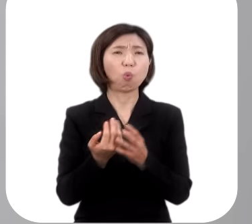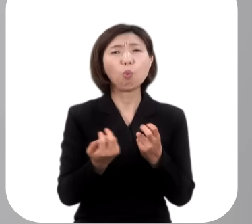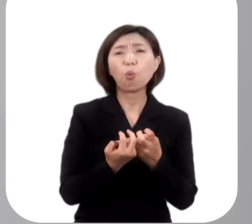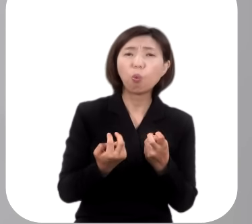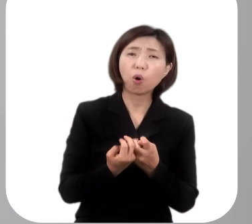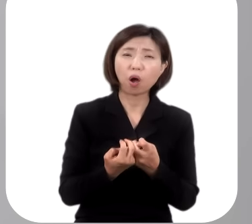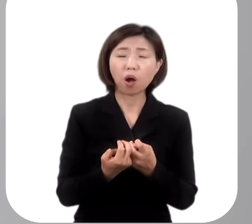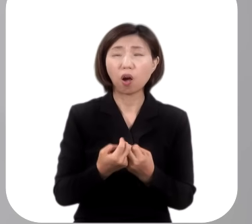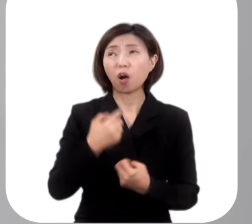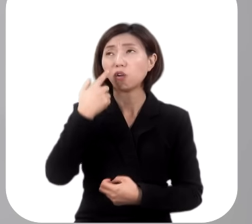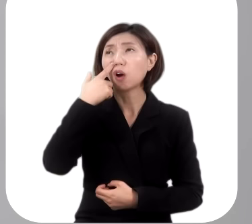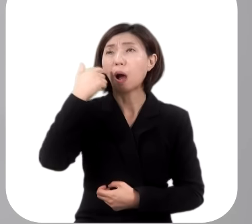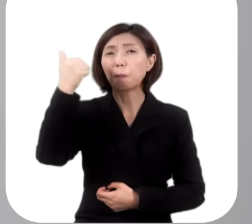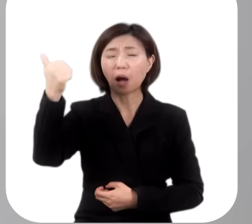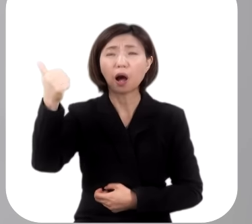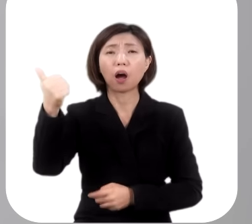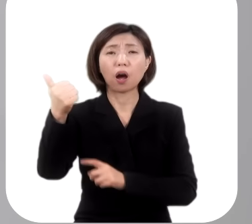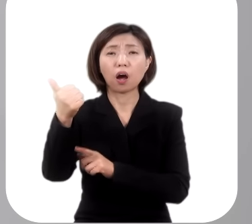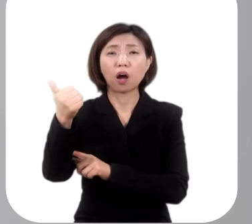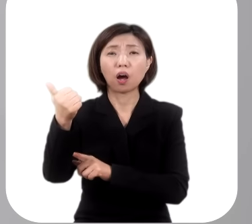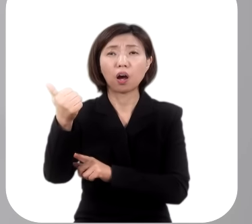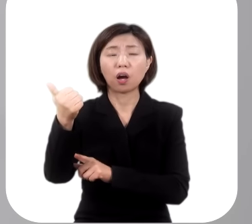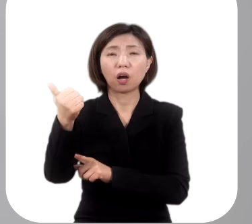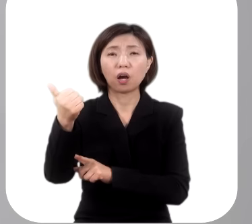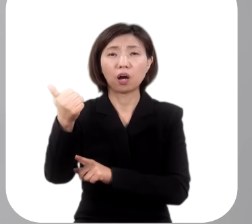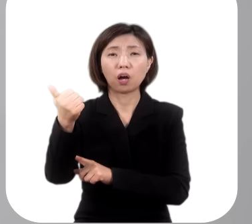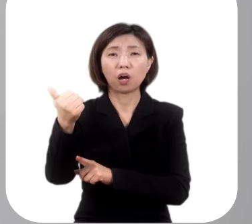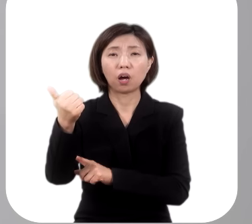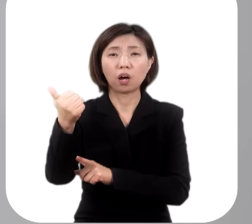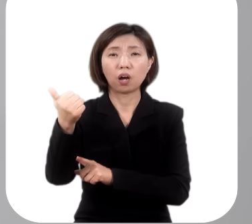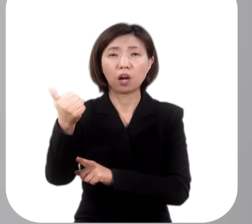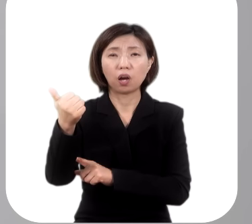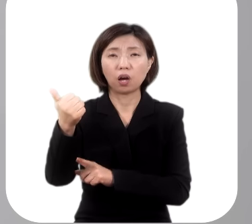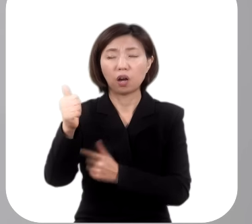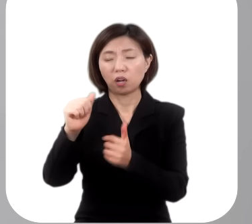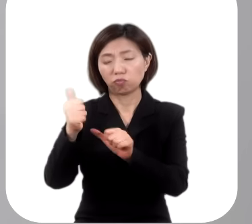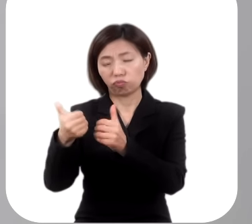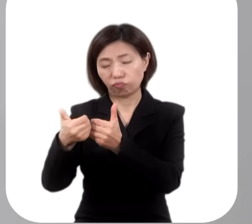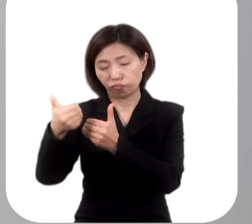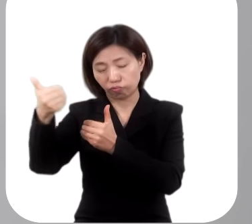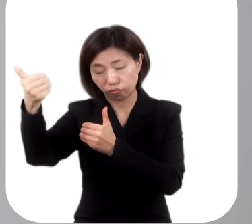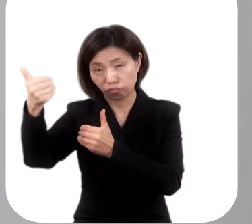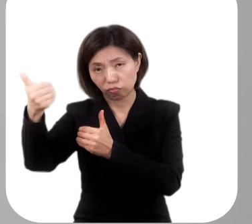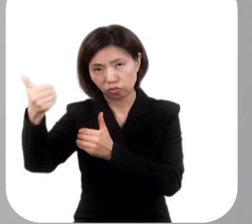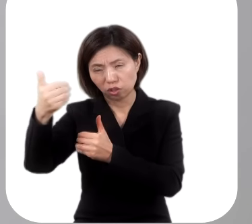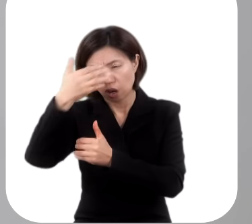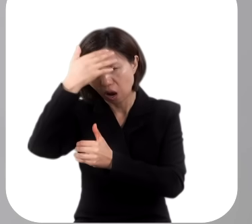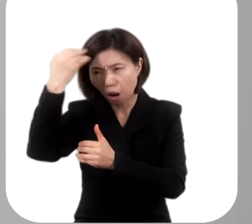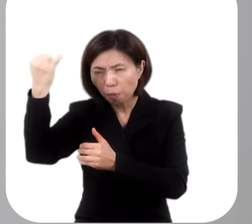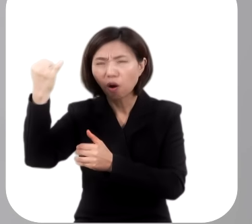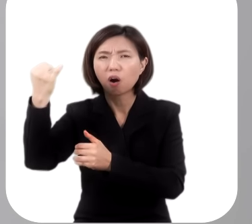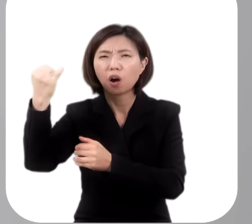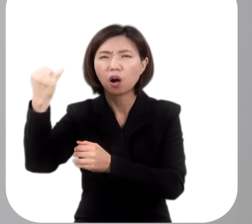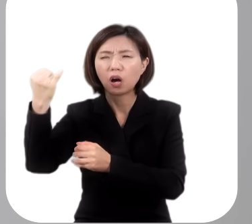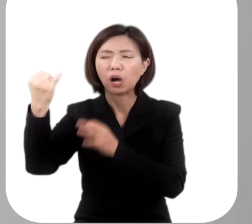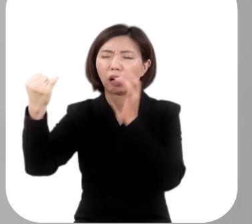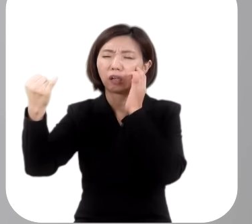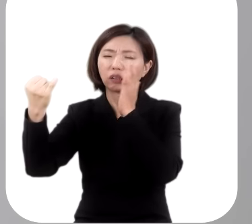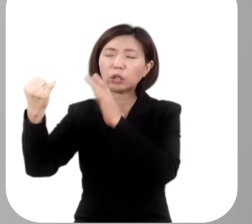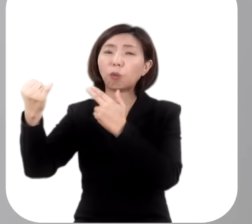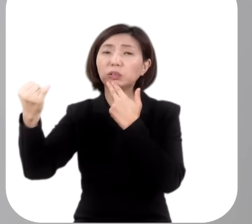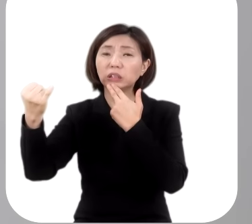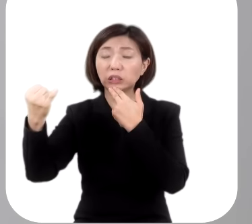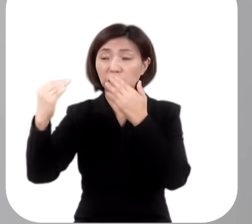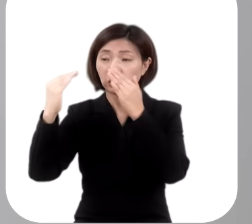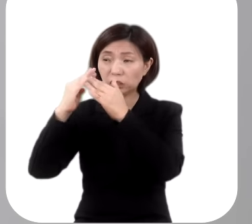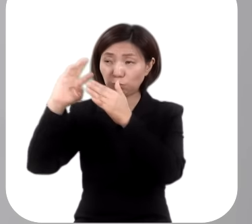큰일이 났습니다. 어떻게 하면 아버지를 이제 돌아가신 할머니, 자, 그만